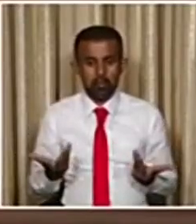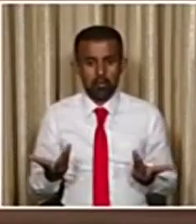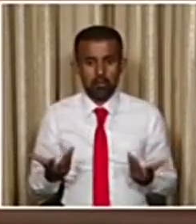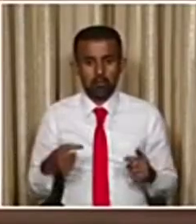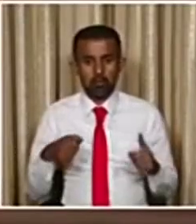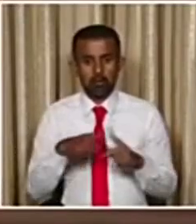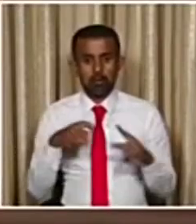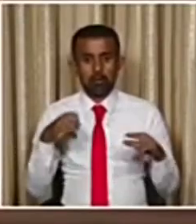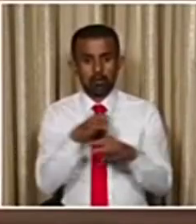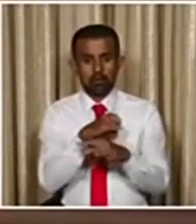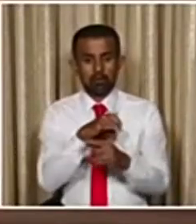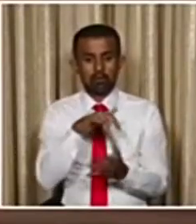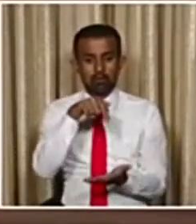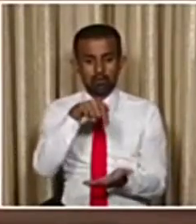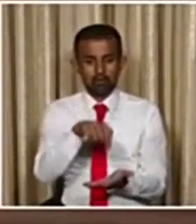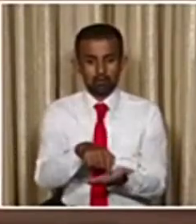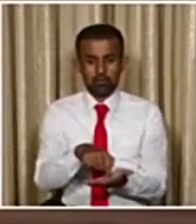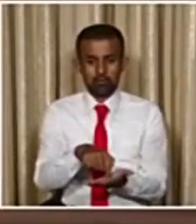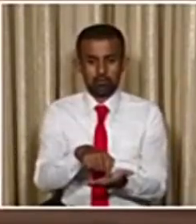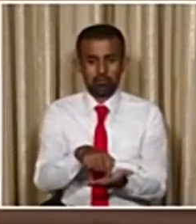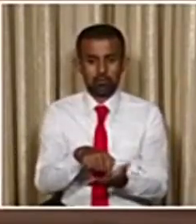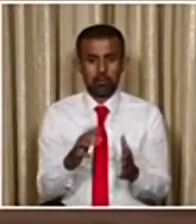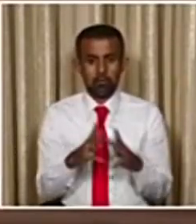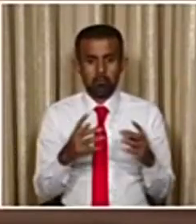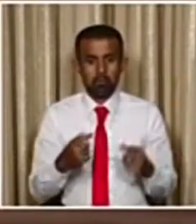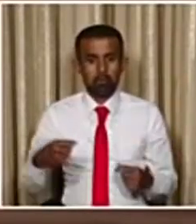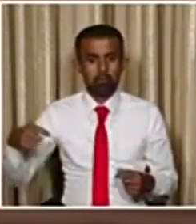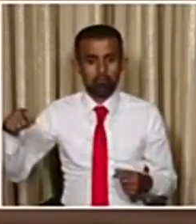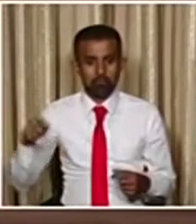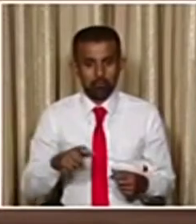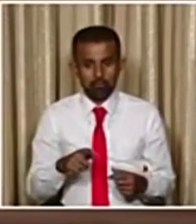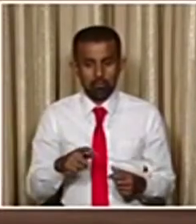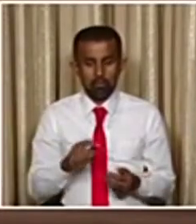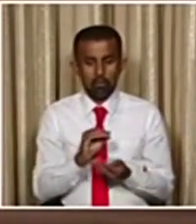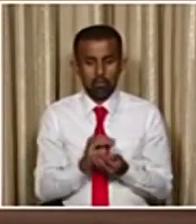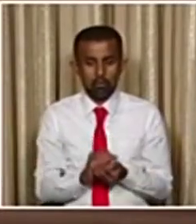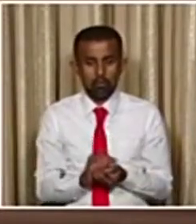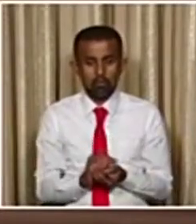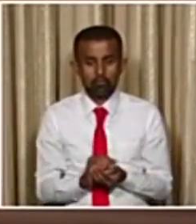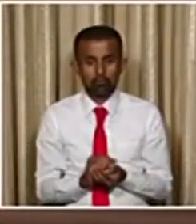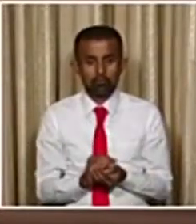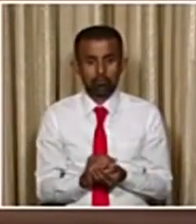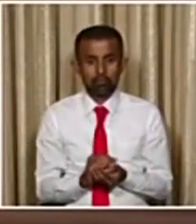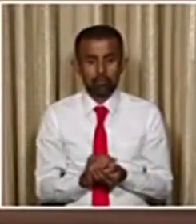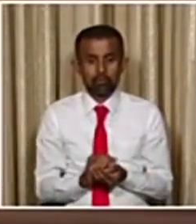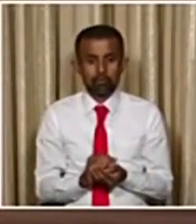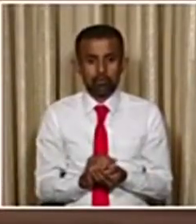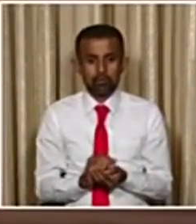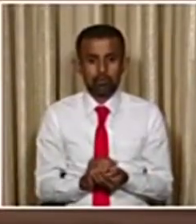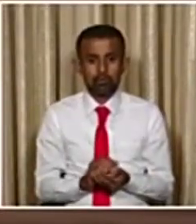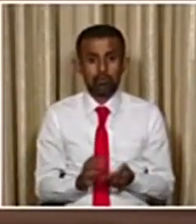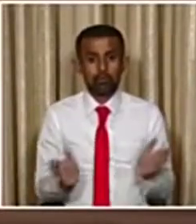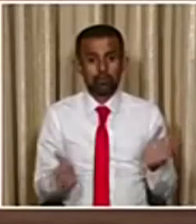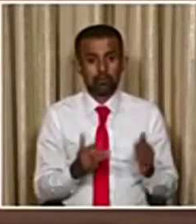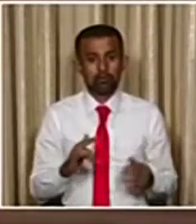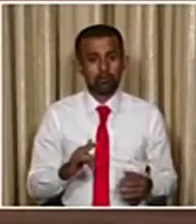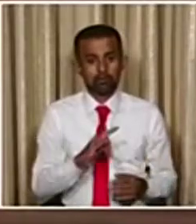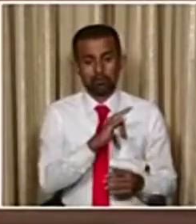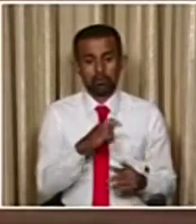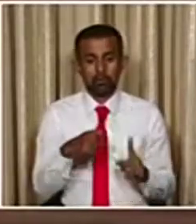අපි කටුනායකයාට ස්ථානයක් ලබලා දීලා තියෙනවා. බාණ්ඩ මිලදී අරගෙන ඒ අය සතුව තිබිය යුතුයි. පිටරටට ආපහු යනකොට